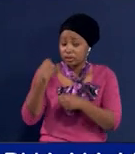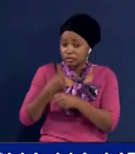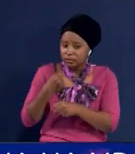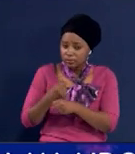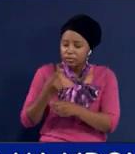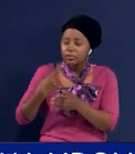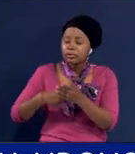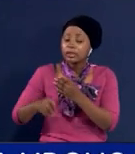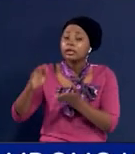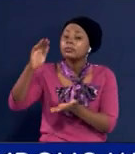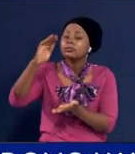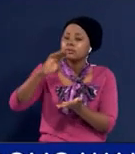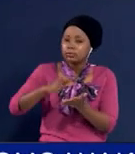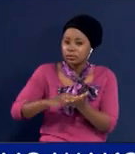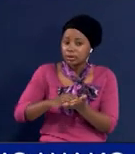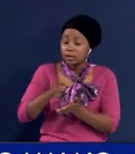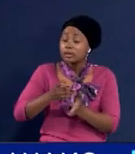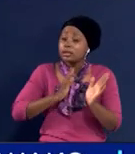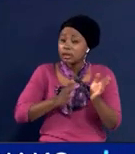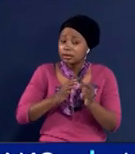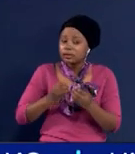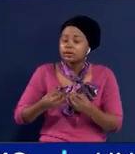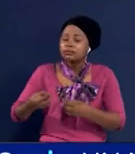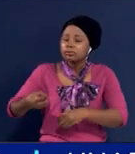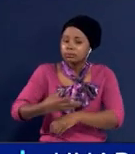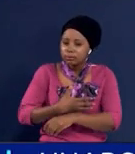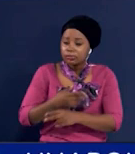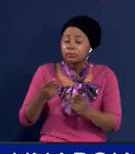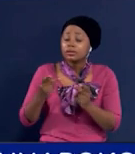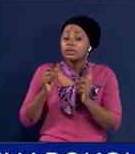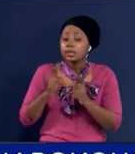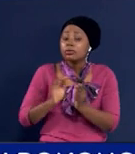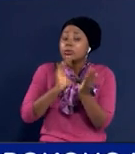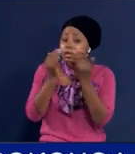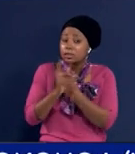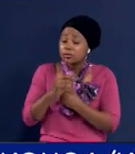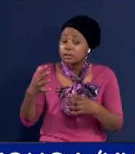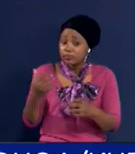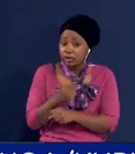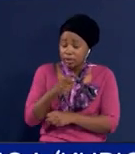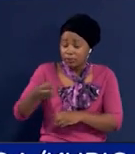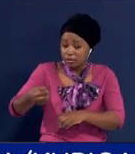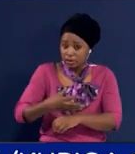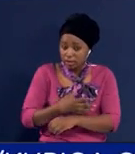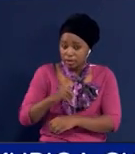katika kupunguza kasi ya maambukizi kuenea, lakini vile vile kujikinga kabisa tusipate maambukizi ya virusi vya